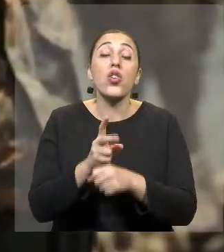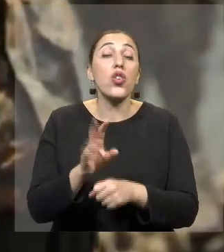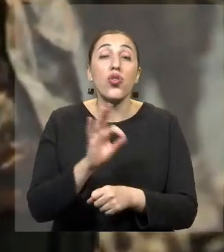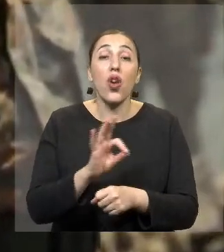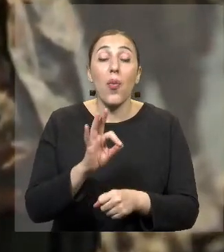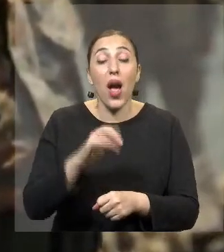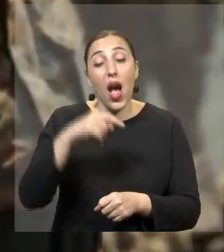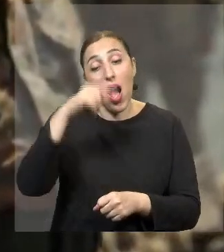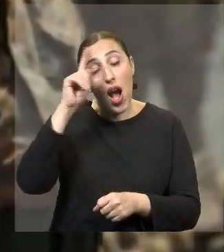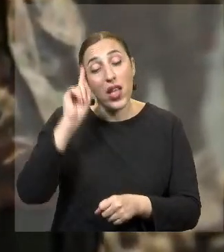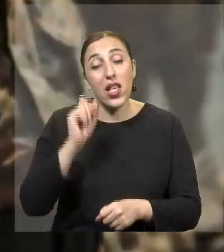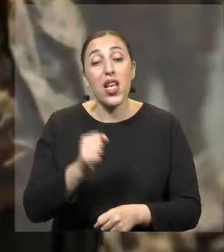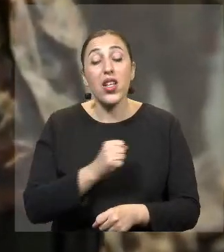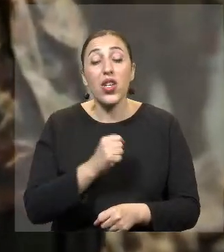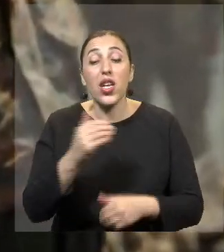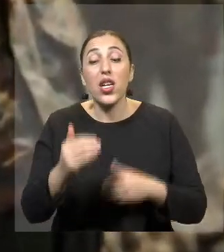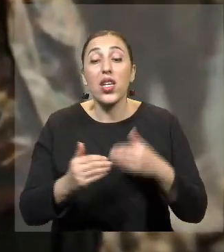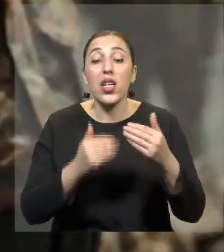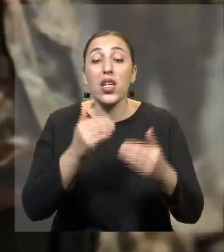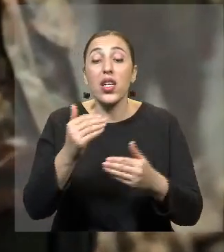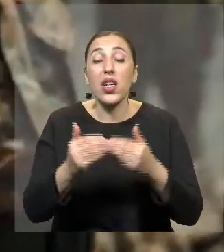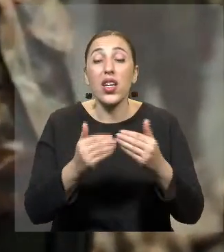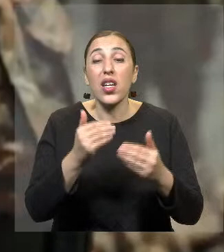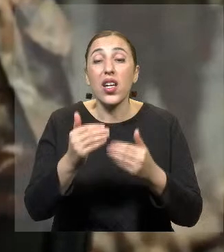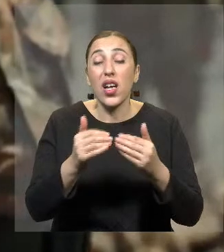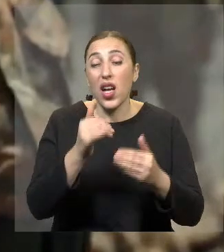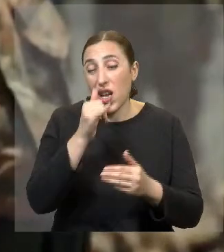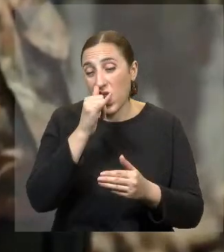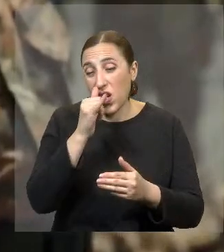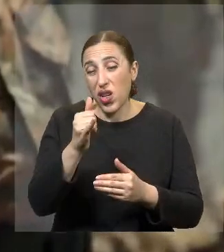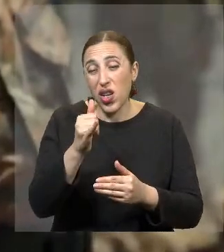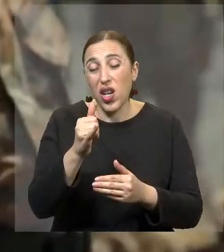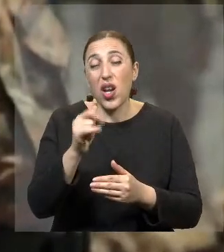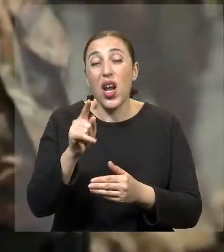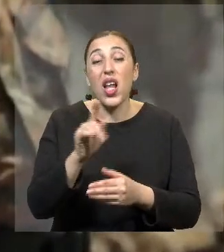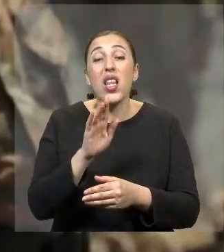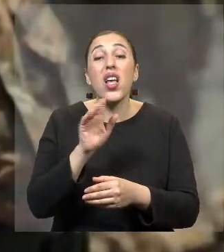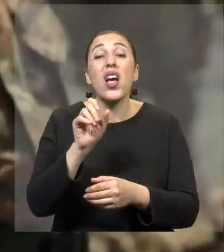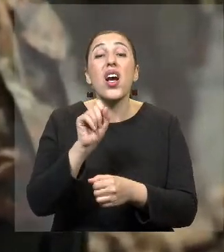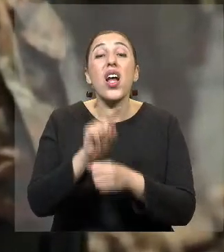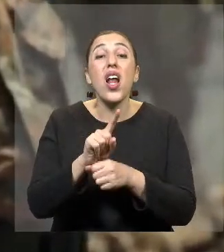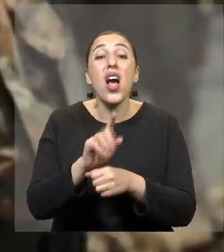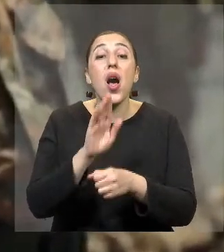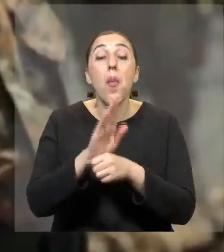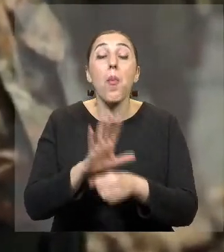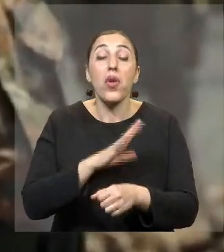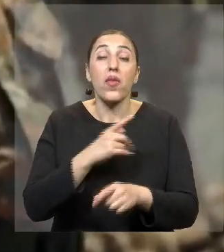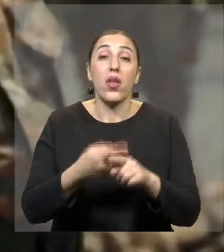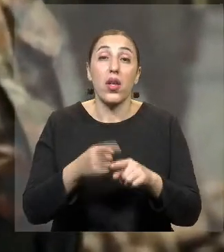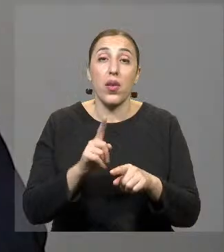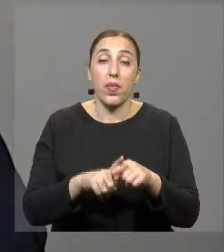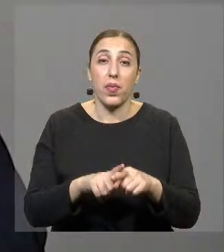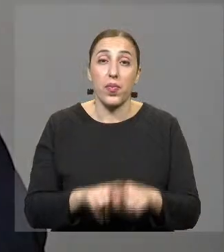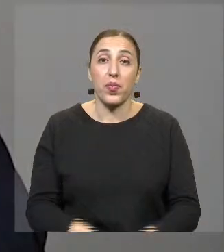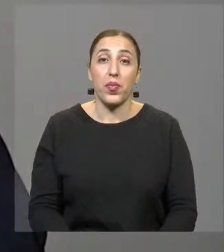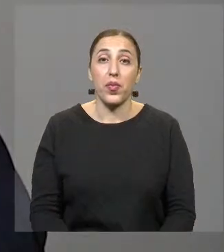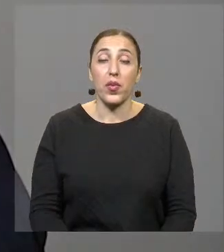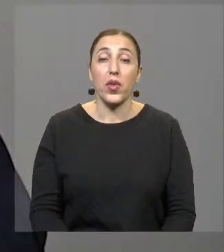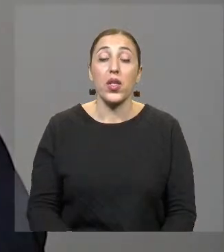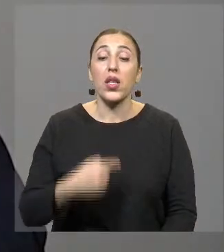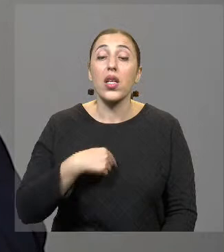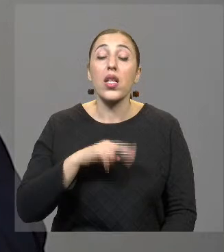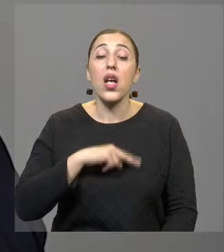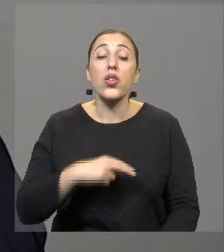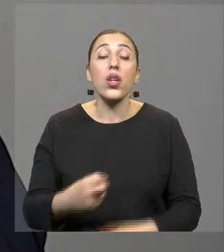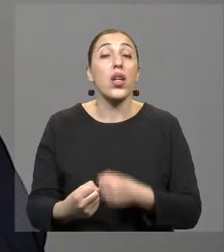ադրվեջանական զինուժի առաջ խահացումը թույլ չտալու հրամանի համար։ Կեներալ Մայոր արշակ հենզրիկի Քարապետյանը հերացվեց